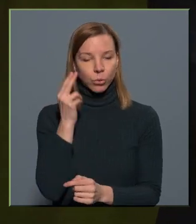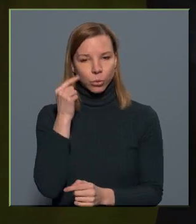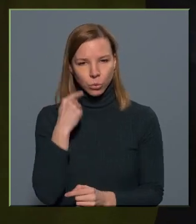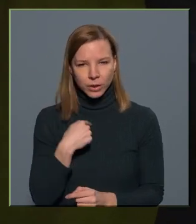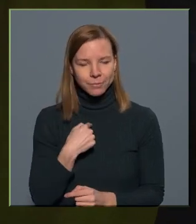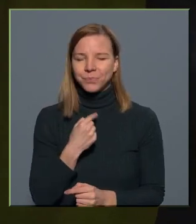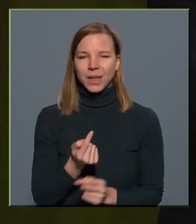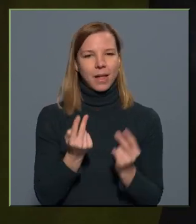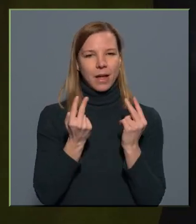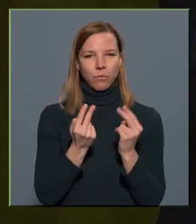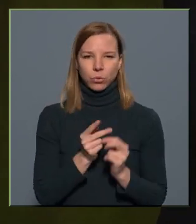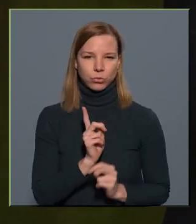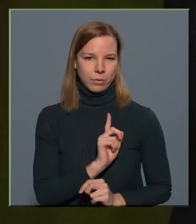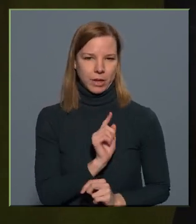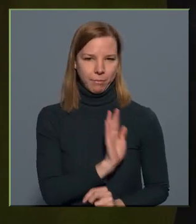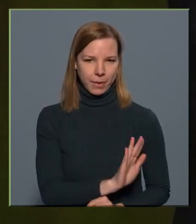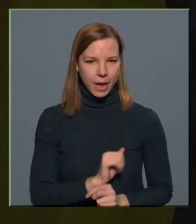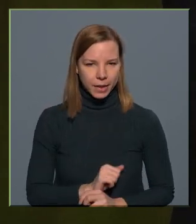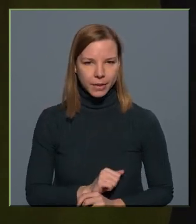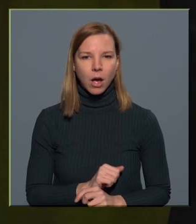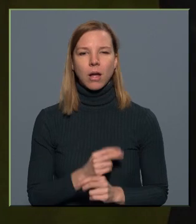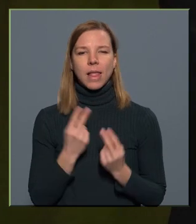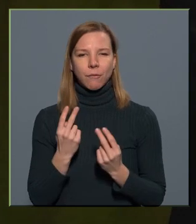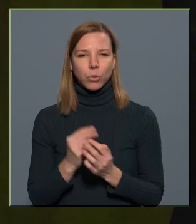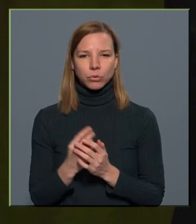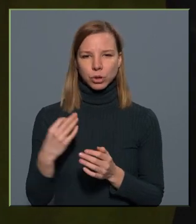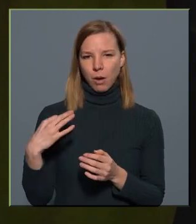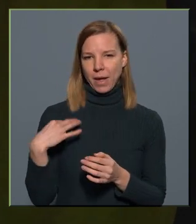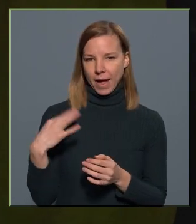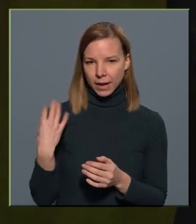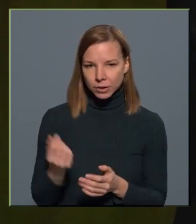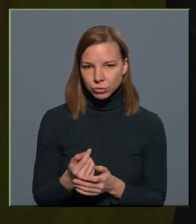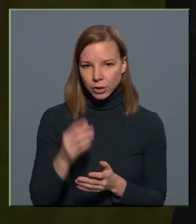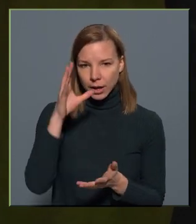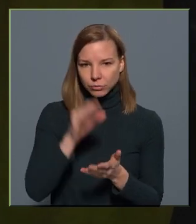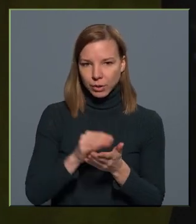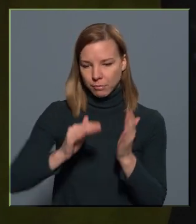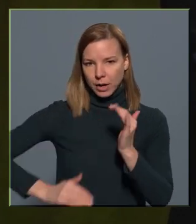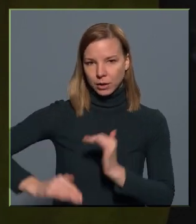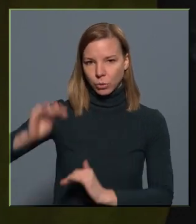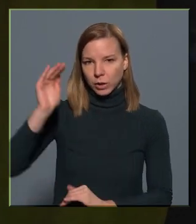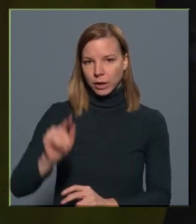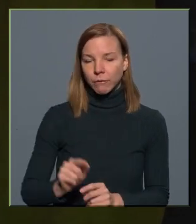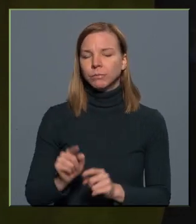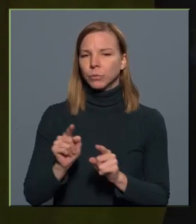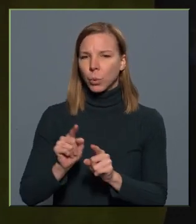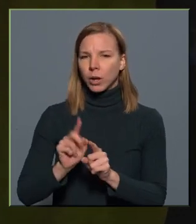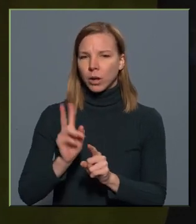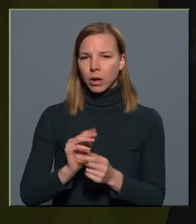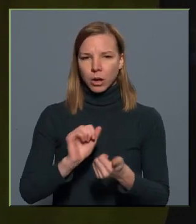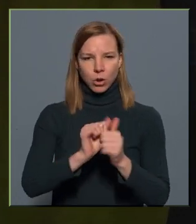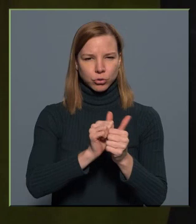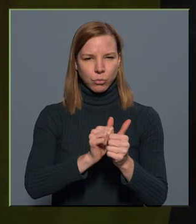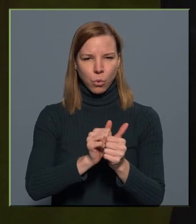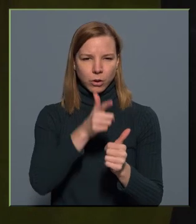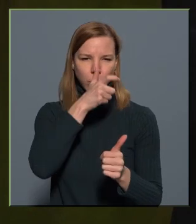az a legfontosabb, hogy egészséges emberek nőjenek föl. Olyan emberek, akik a sportot szeretik,